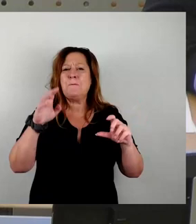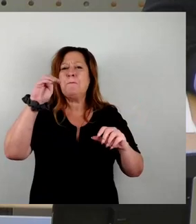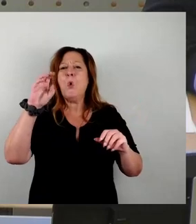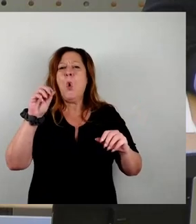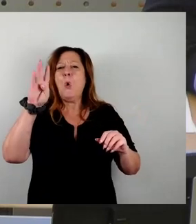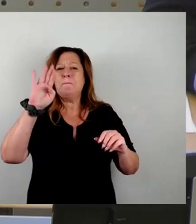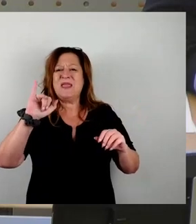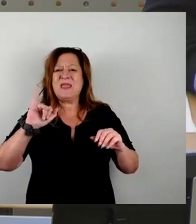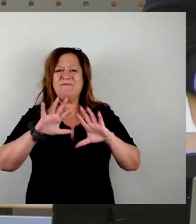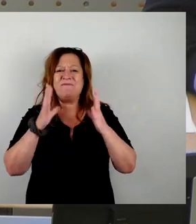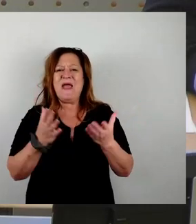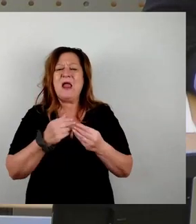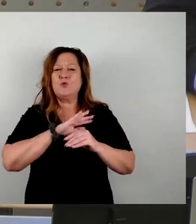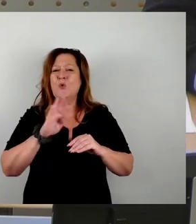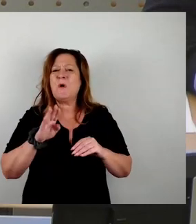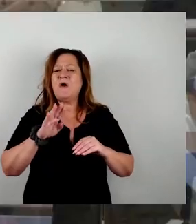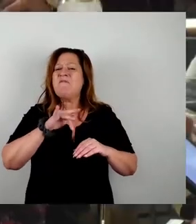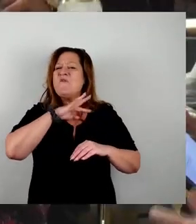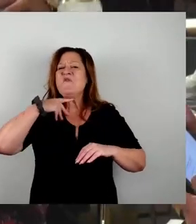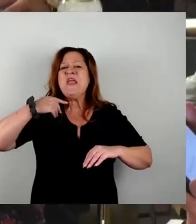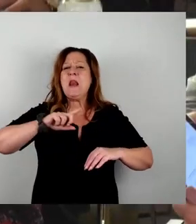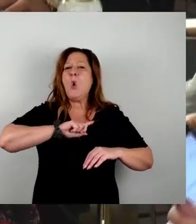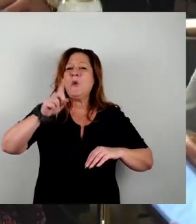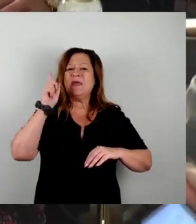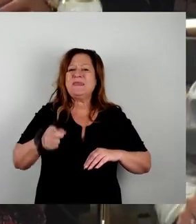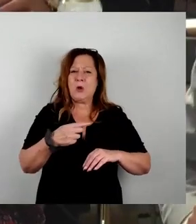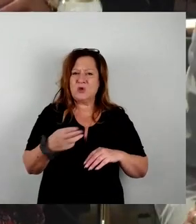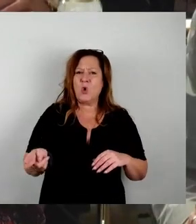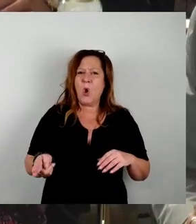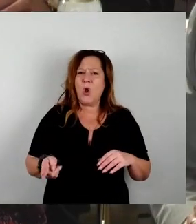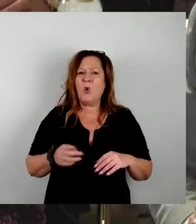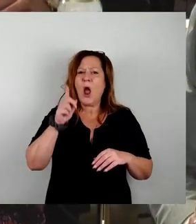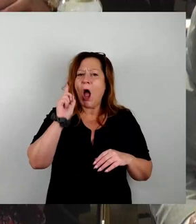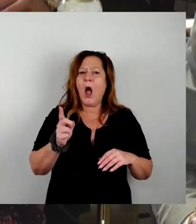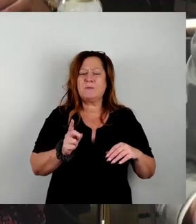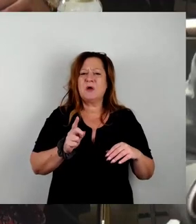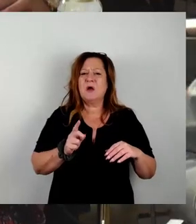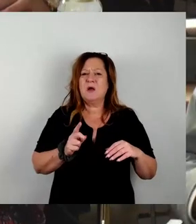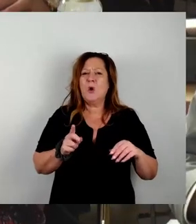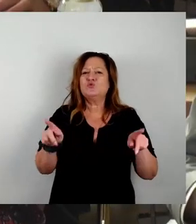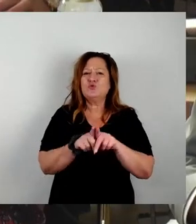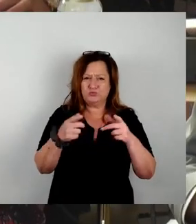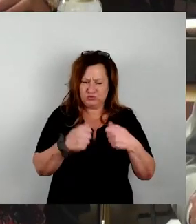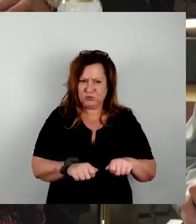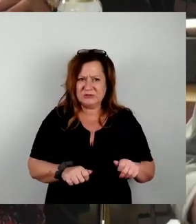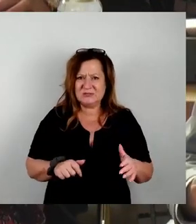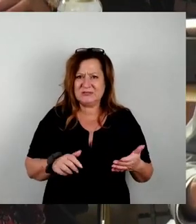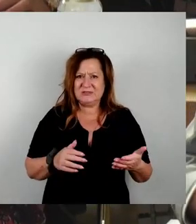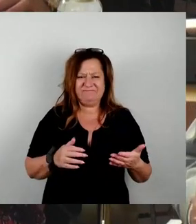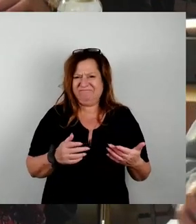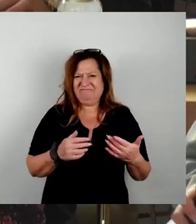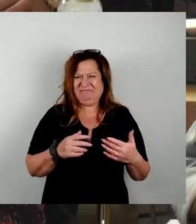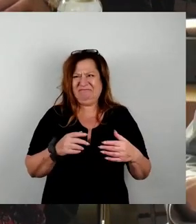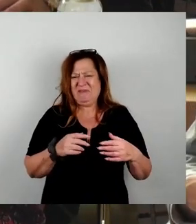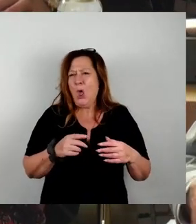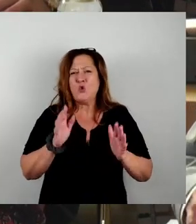hunderttausend Euro. Das ist Geld, aber das ist am Ende auch nicht entscheidend, wenn man das vergleicht mit